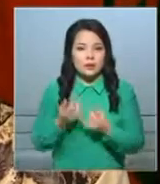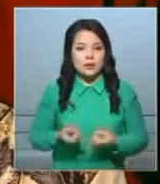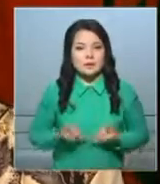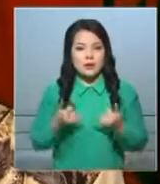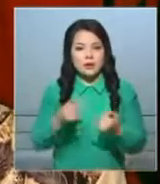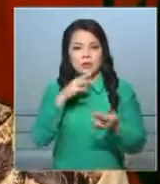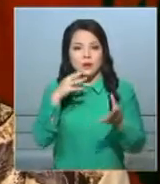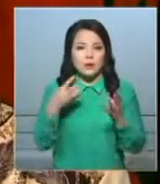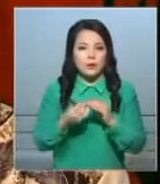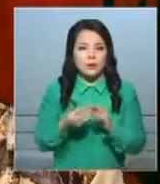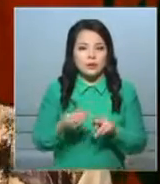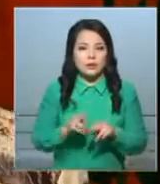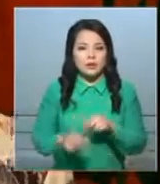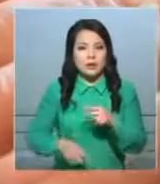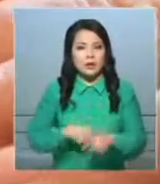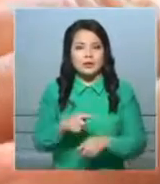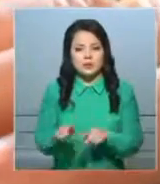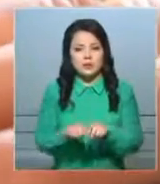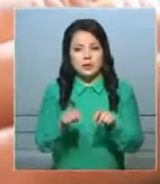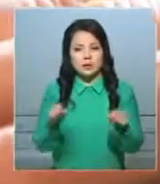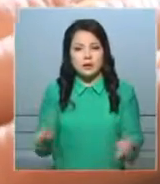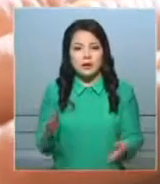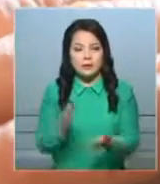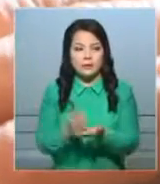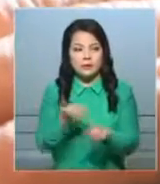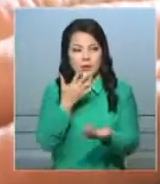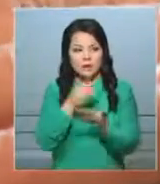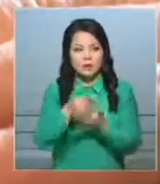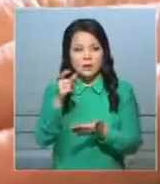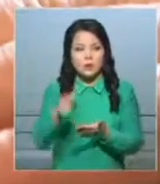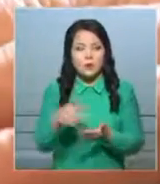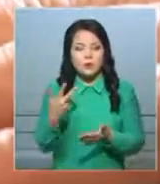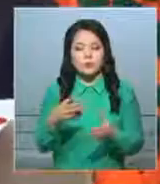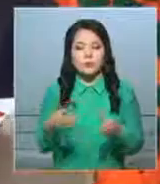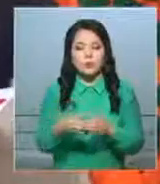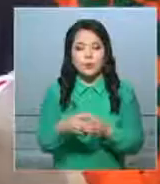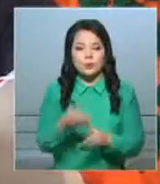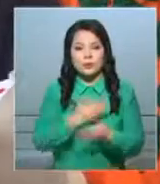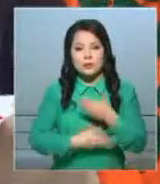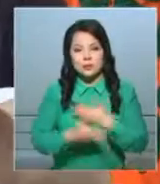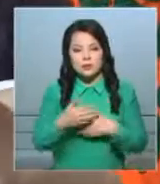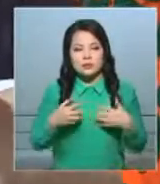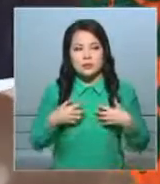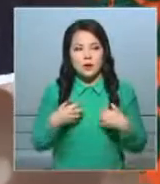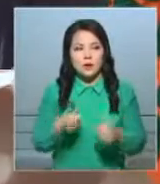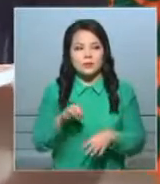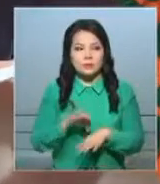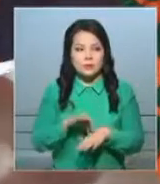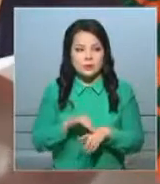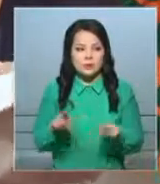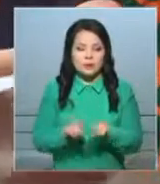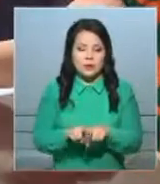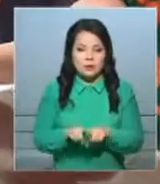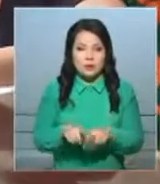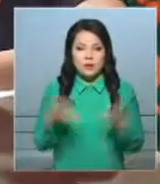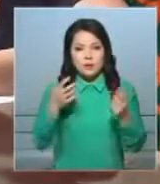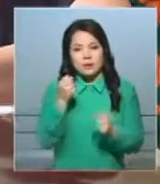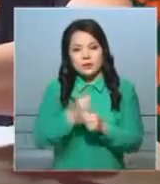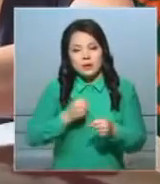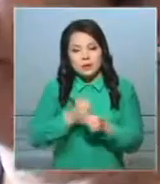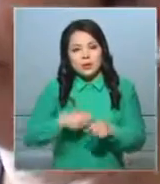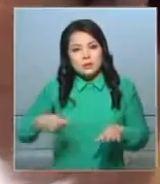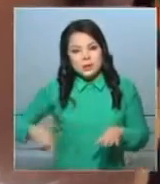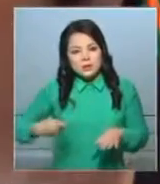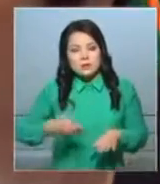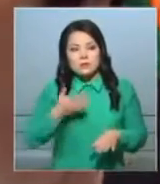біздің көршілердің бұл жұмыс дәстүрі. Райынгүл Рахалиева 3-ші топтағы мүгедек. Денсаулығы сыр берсе де, ол қолөнерді тастамақ